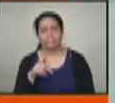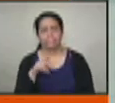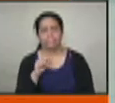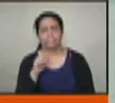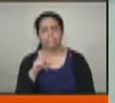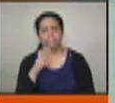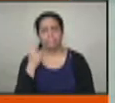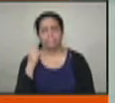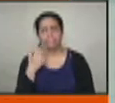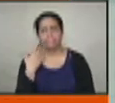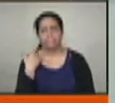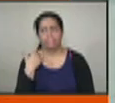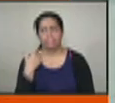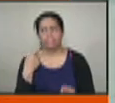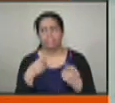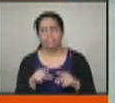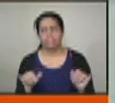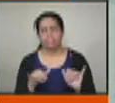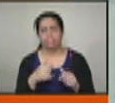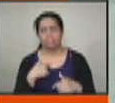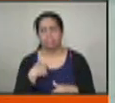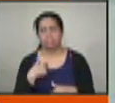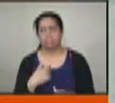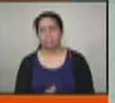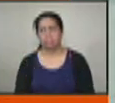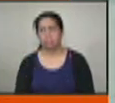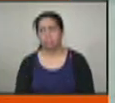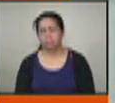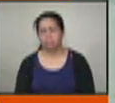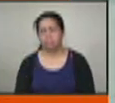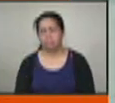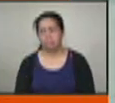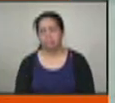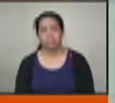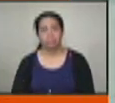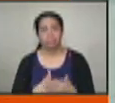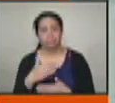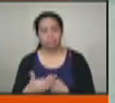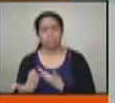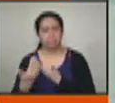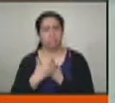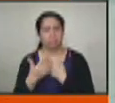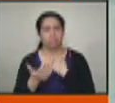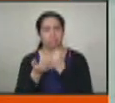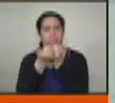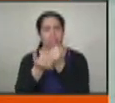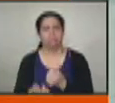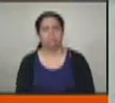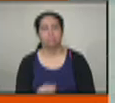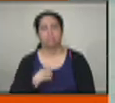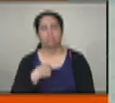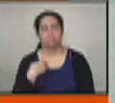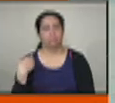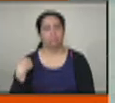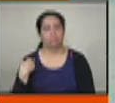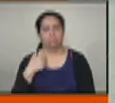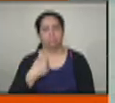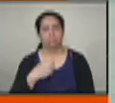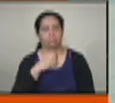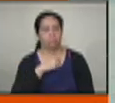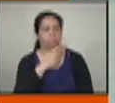PNP, naipit na rin po ako nangyari yan sa ano, binulping ganyan. Kaya next time, chairman, pumunta ka rito, tulungan kita. Akong bahala sa'yo, sagot kita.